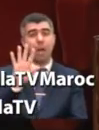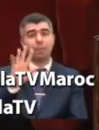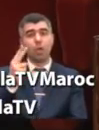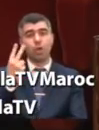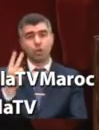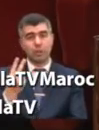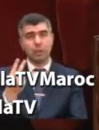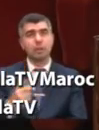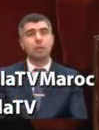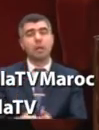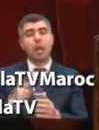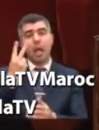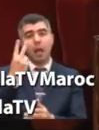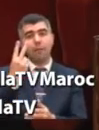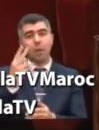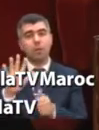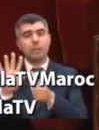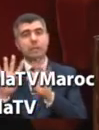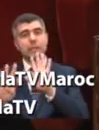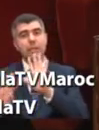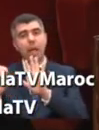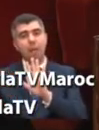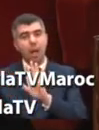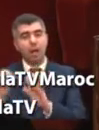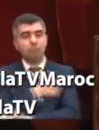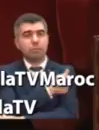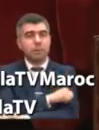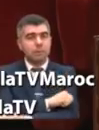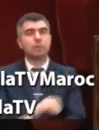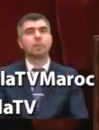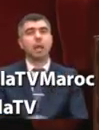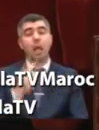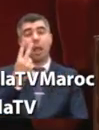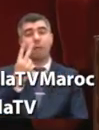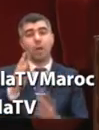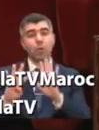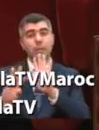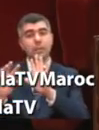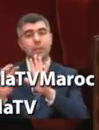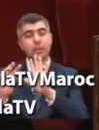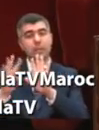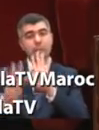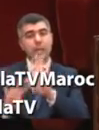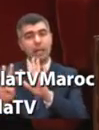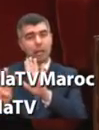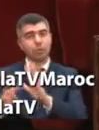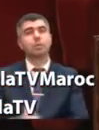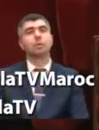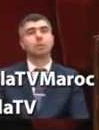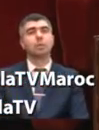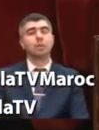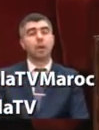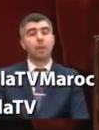اختصاصيون، و 2900 من فئه الممرضين، وهذا رقم قياسي. 2019 غنمشيو الى ارقام اخرى قياسيه. عدد